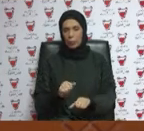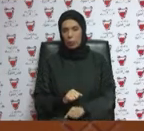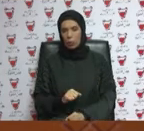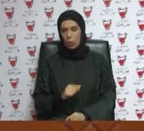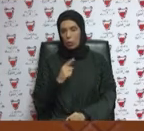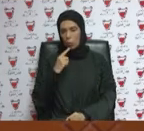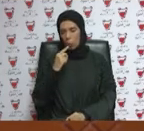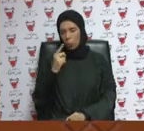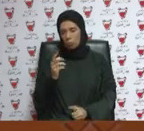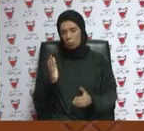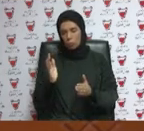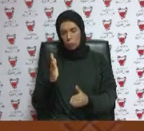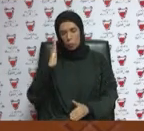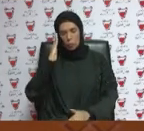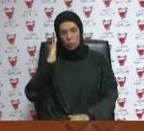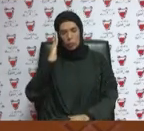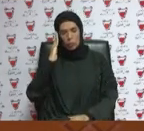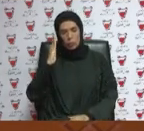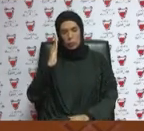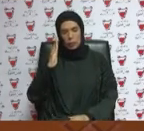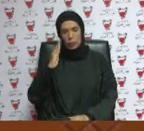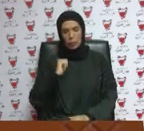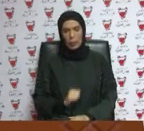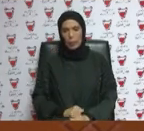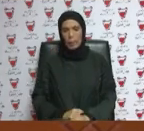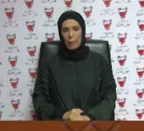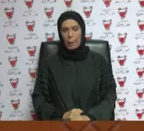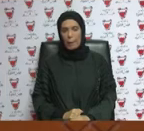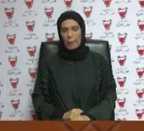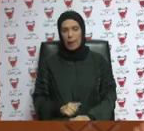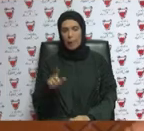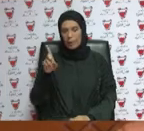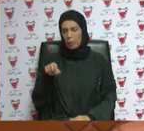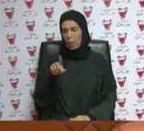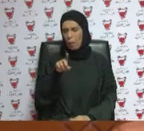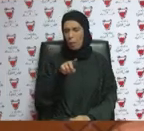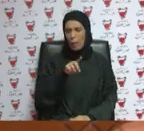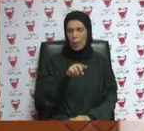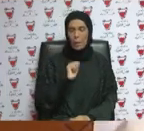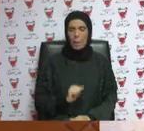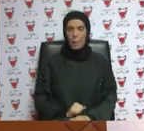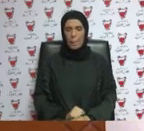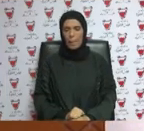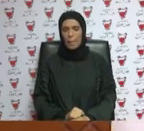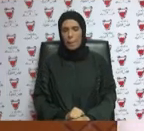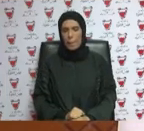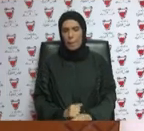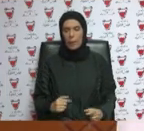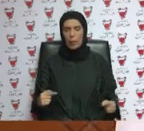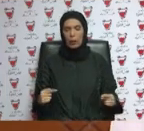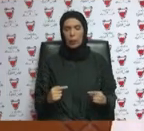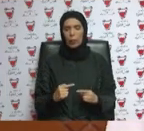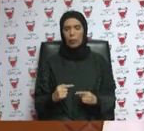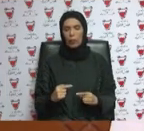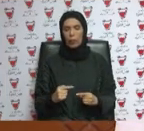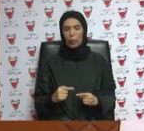أثنوا وشكروا، فنحن نعيش حقيقة أيام أنا ضد من